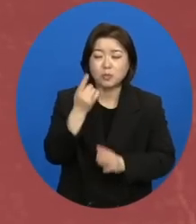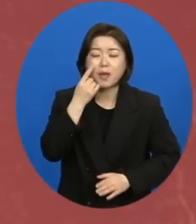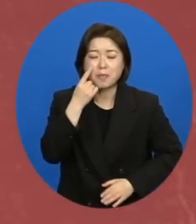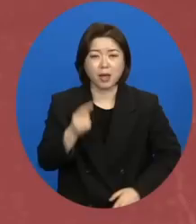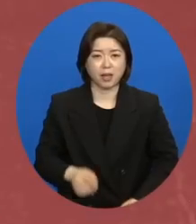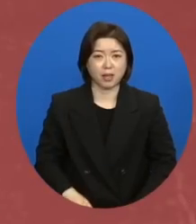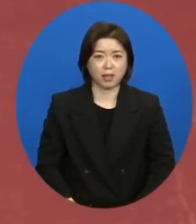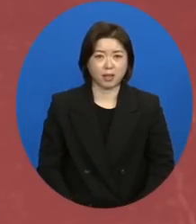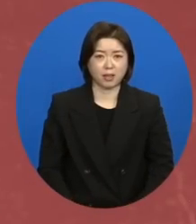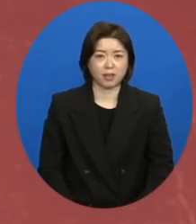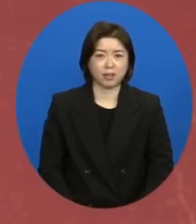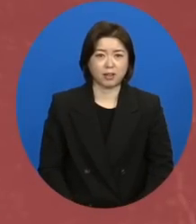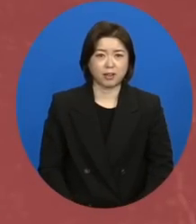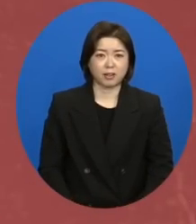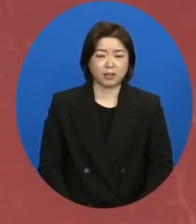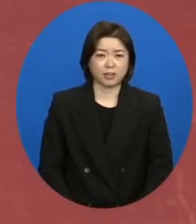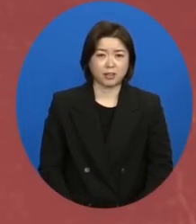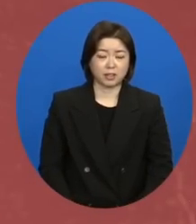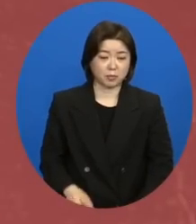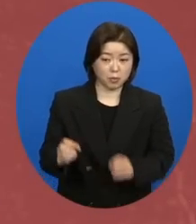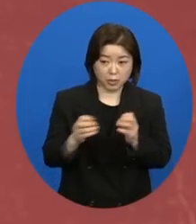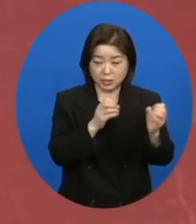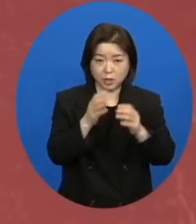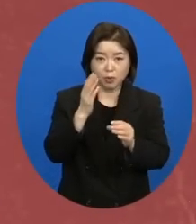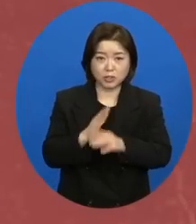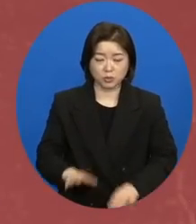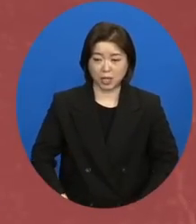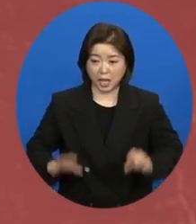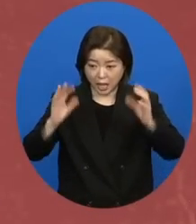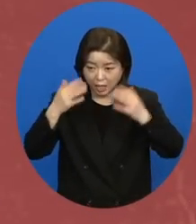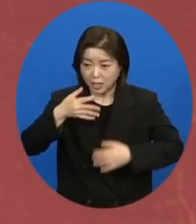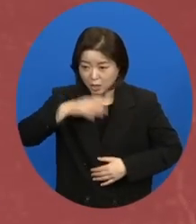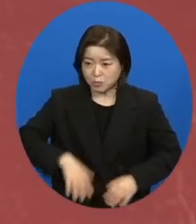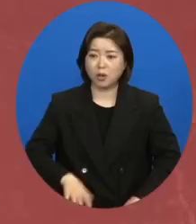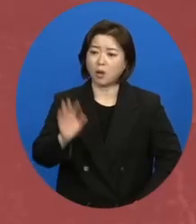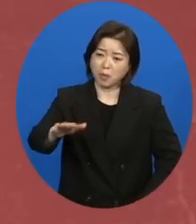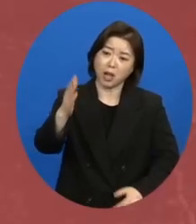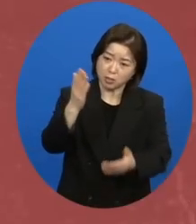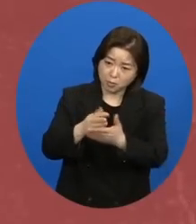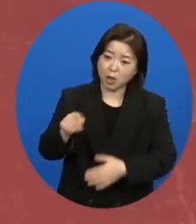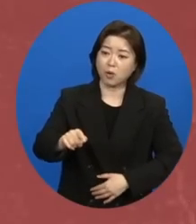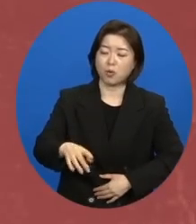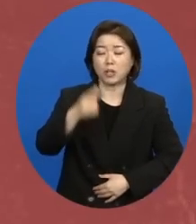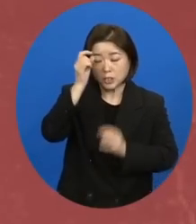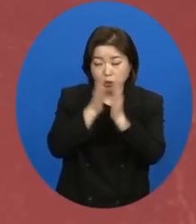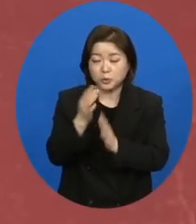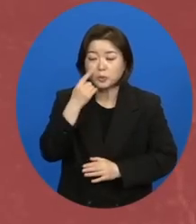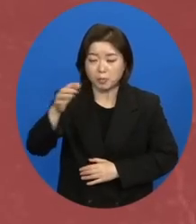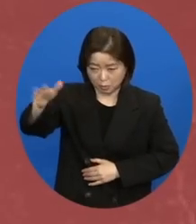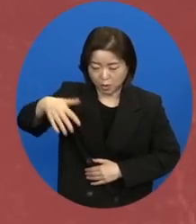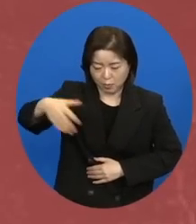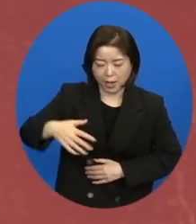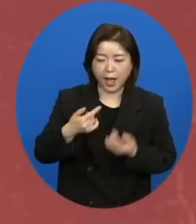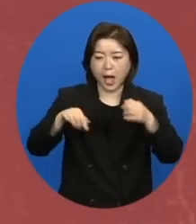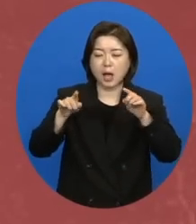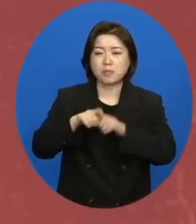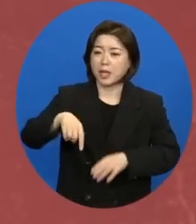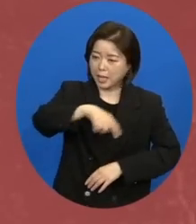되는데. 뭐 얘기하다가 애들 때문에 뭘 그러고 있어. 그냥 기도하자고 와서 우리 같이